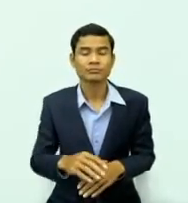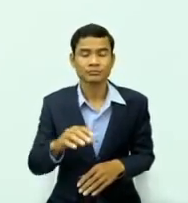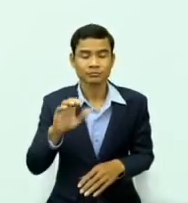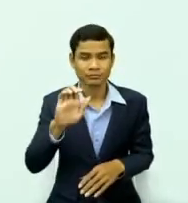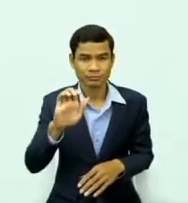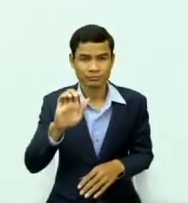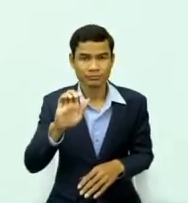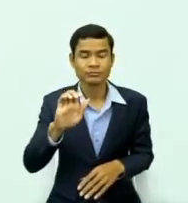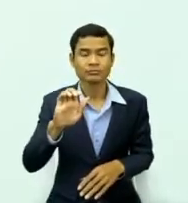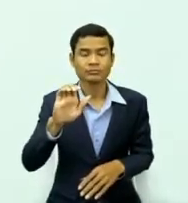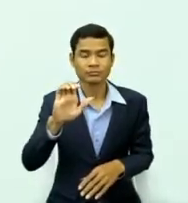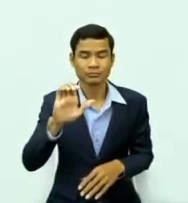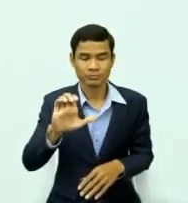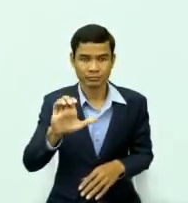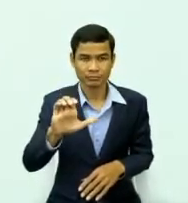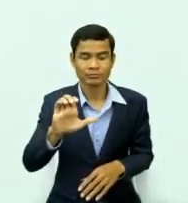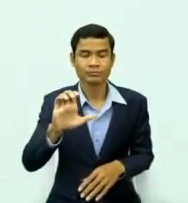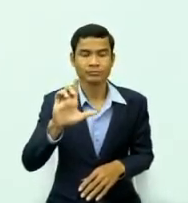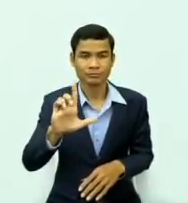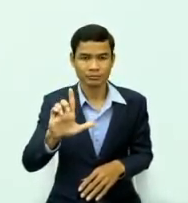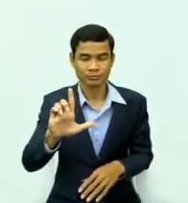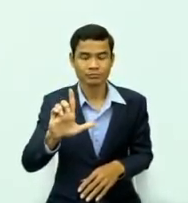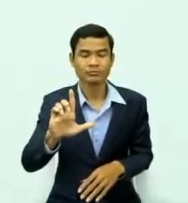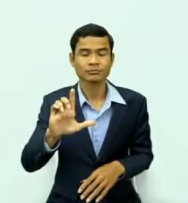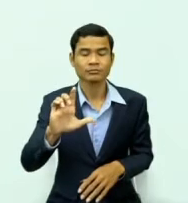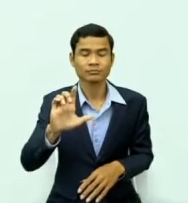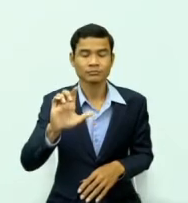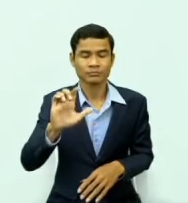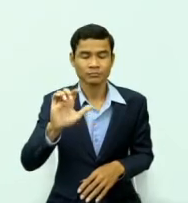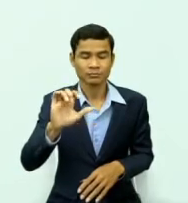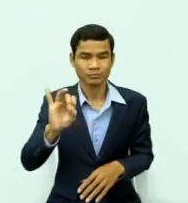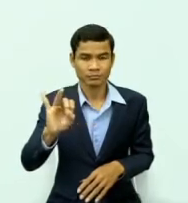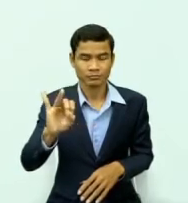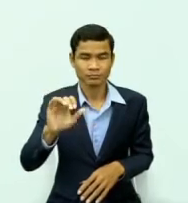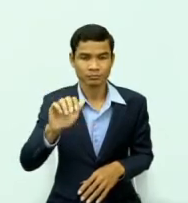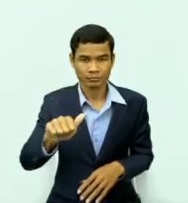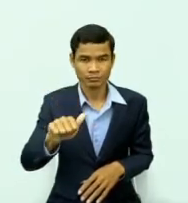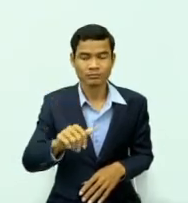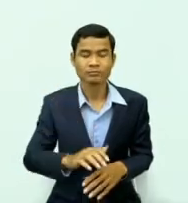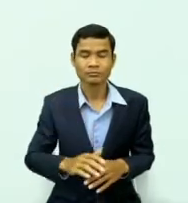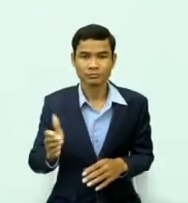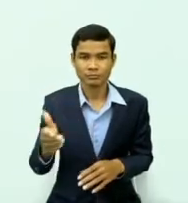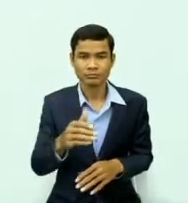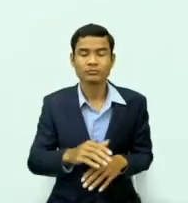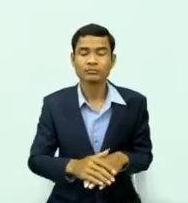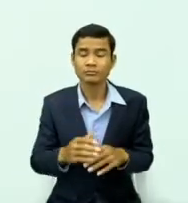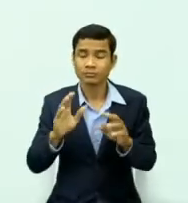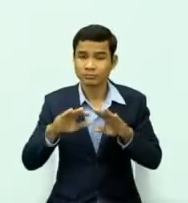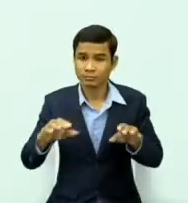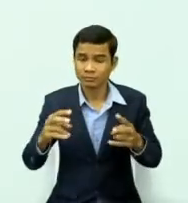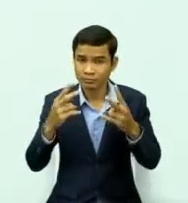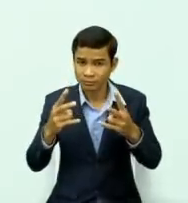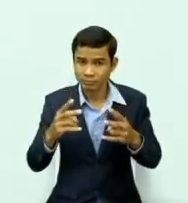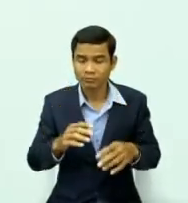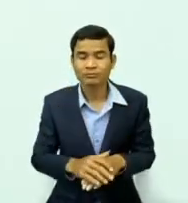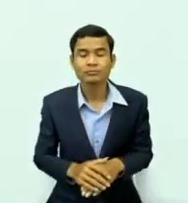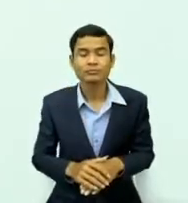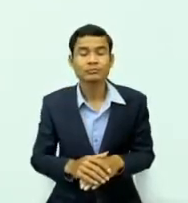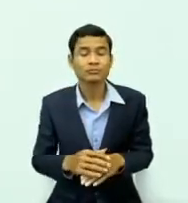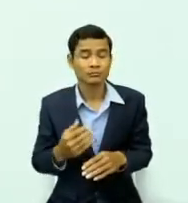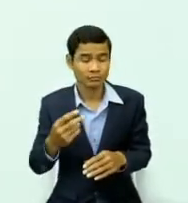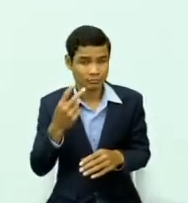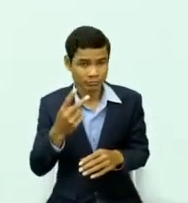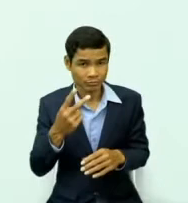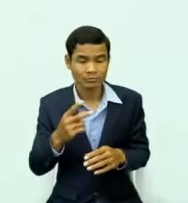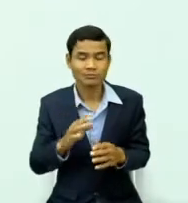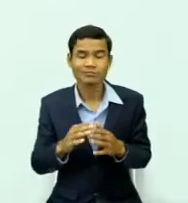chó chó cháu cháu nhở chà ta con dân ta rớt chà sao cô nếp